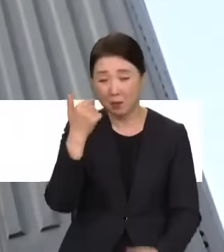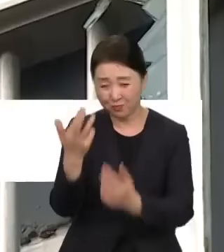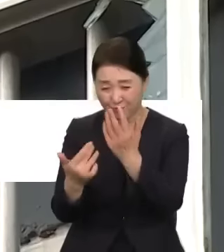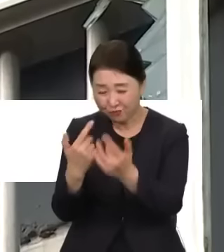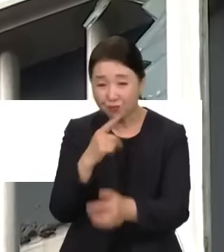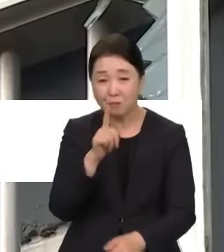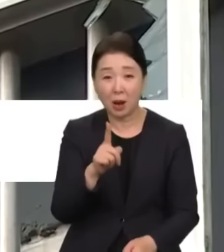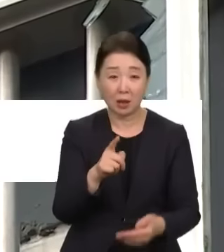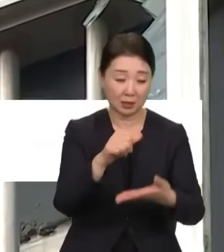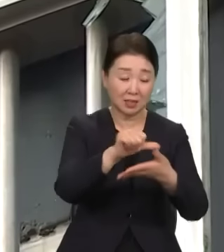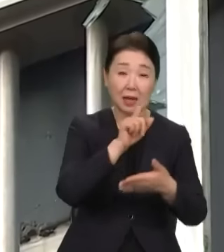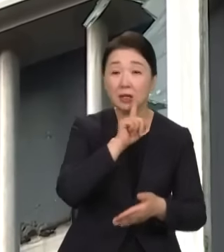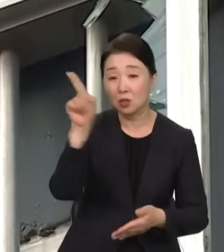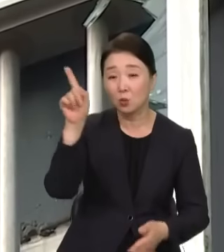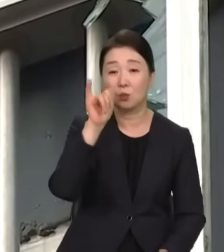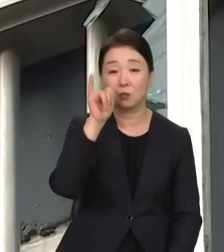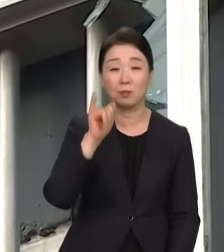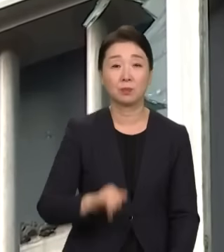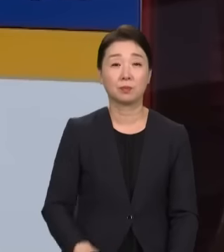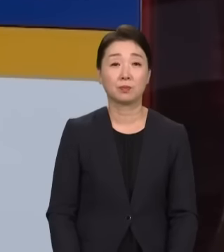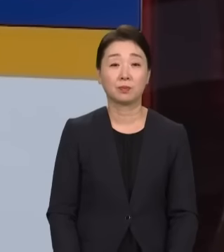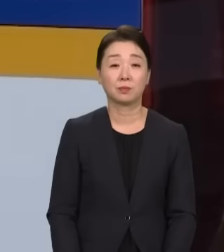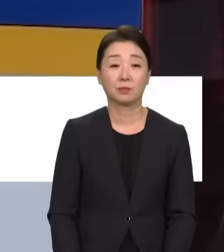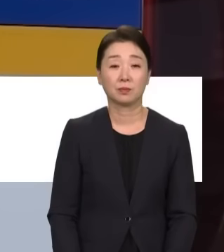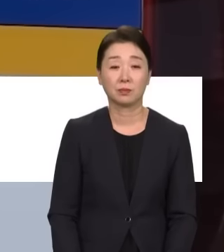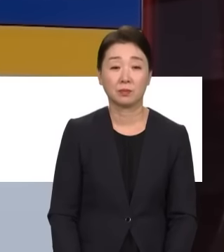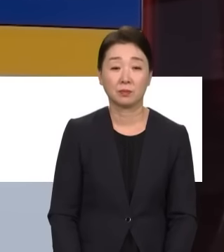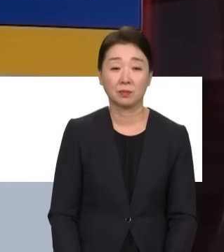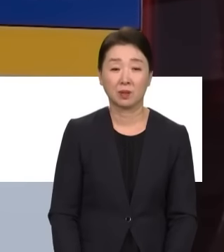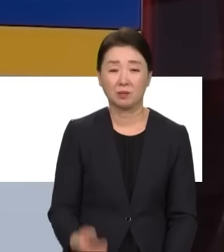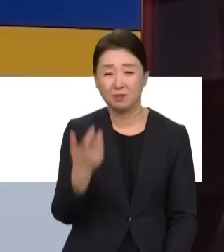질렀다는 큰아들의 신고가 있었습니다.